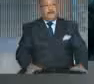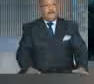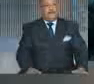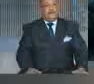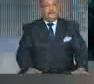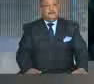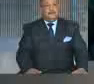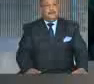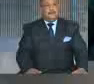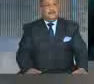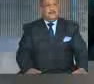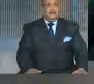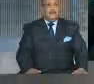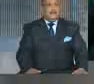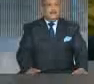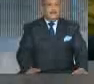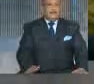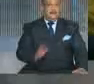والله عجبوني الكل.